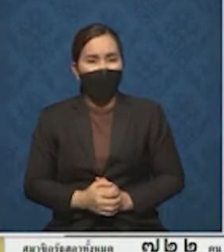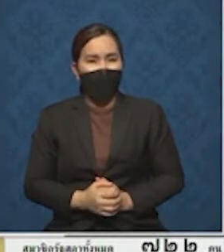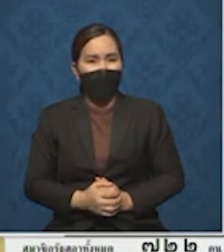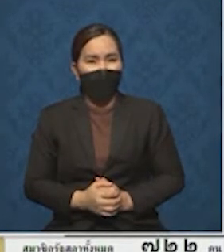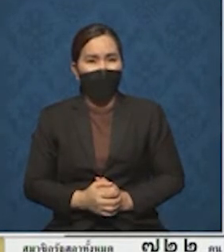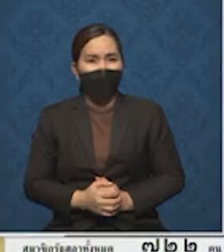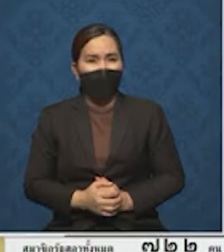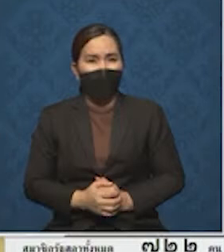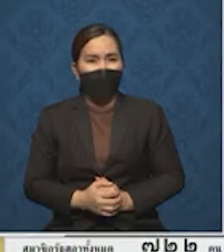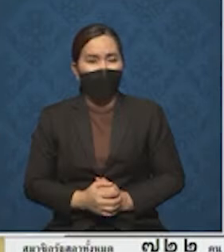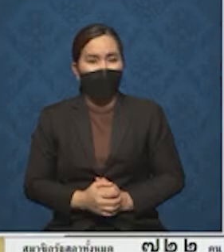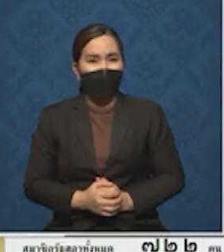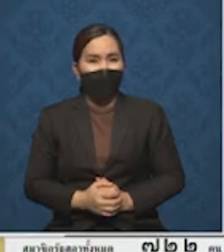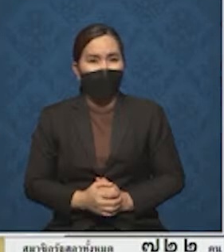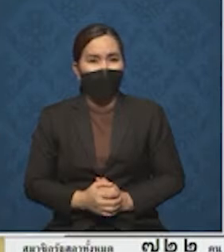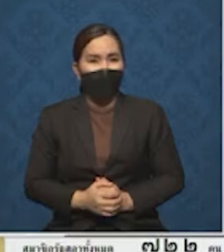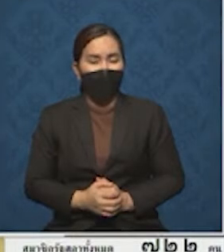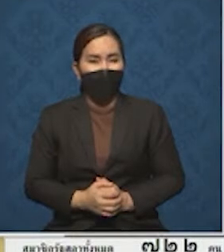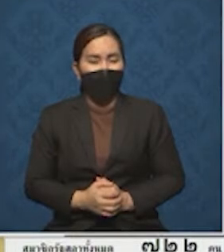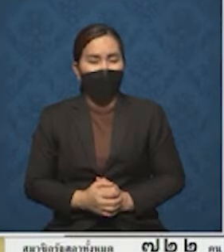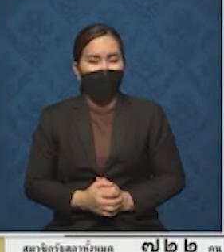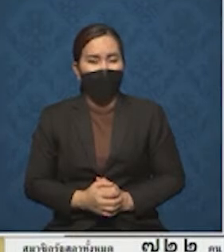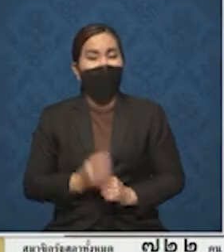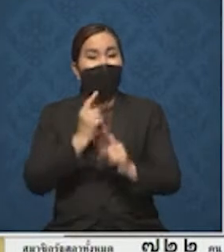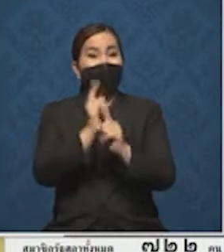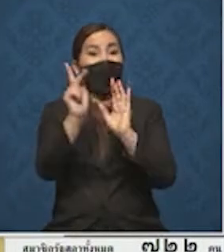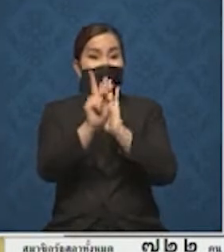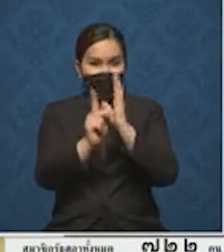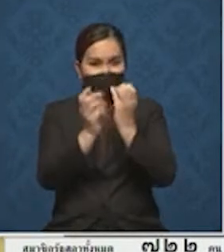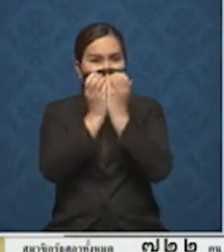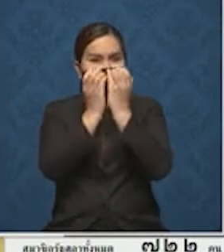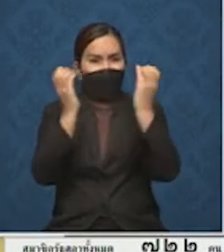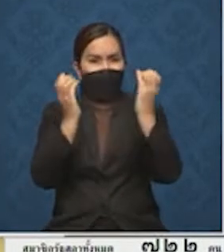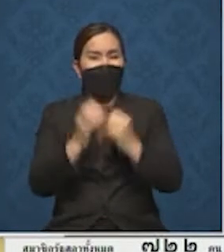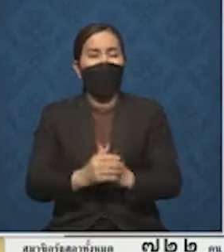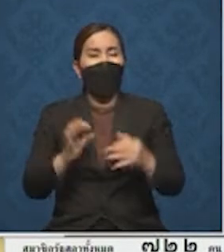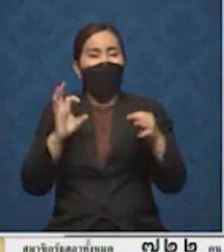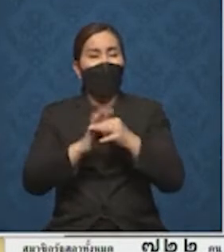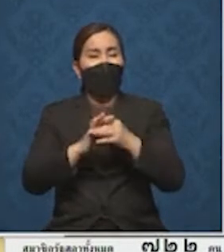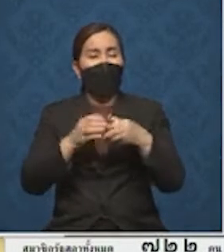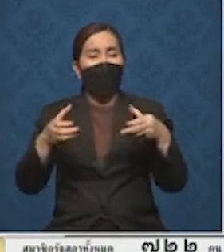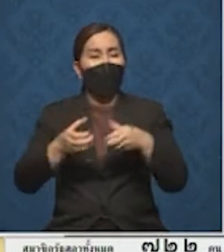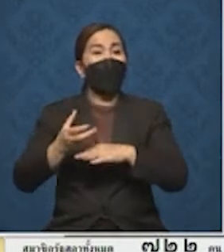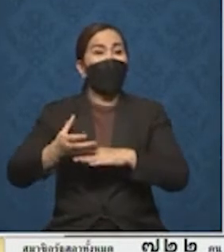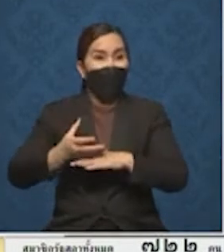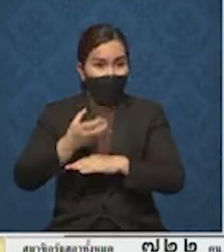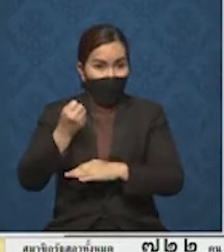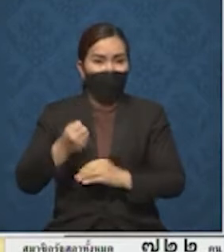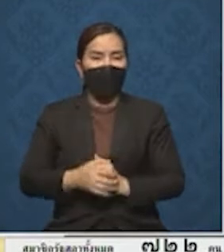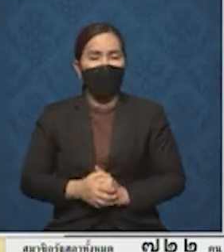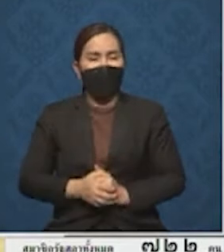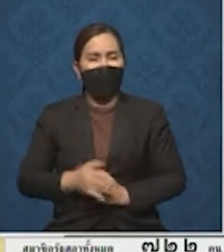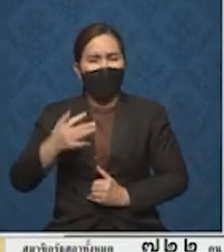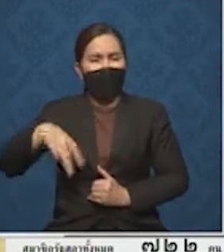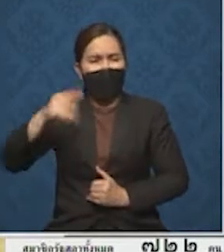นกฏหมาย เรองพักกเมืองที่หลายท่านสงสั